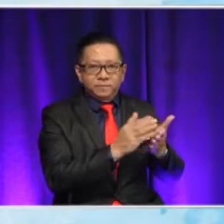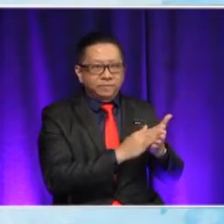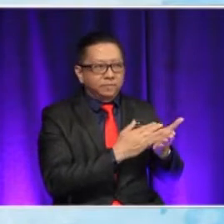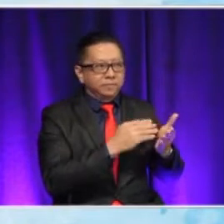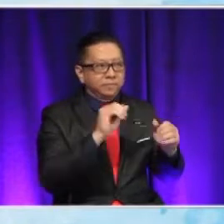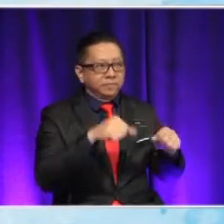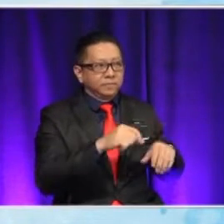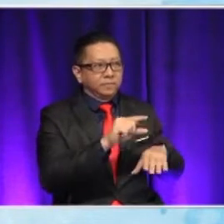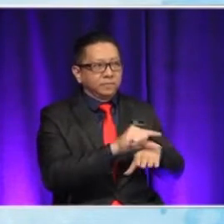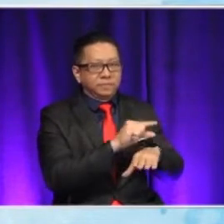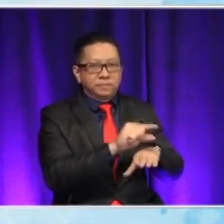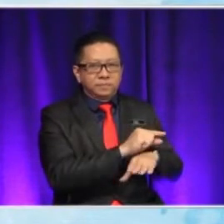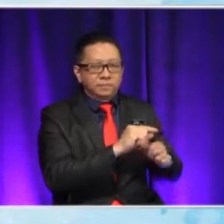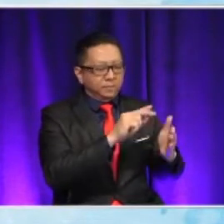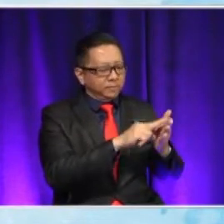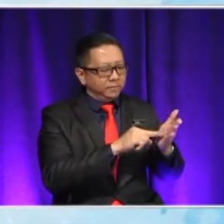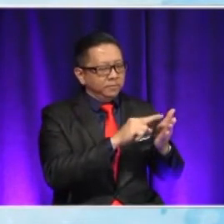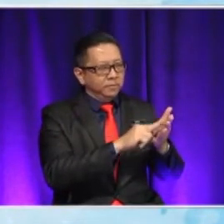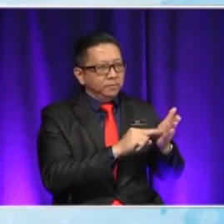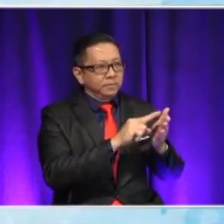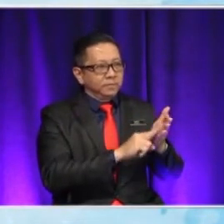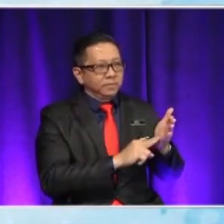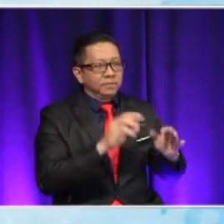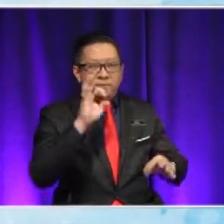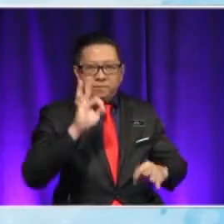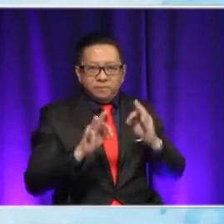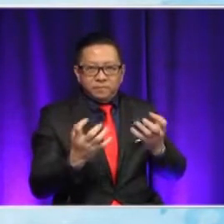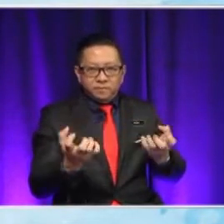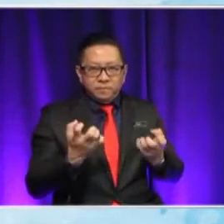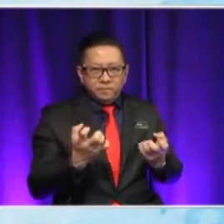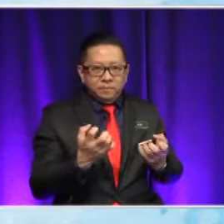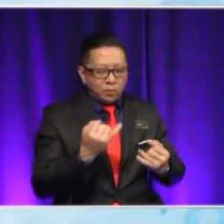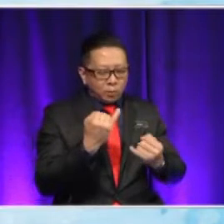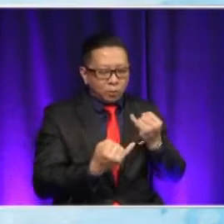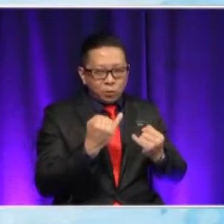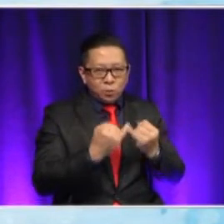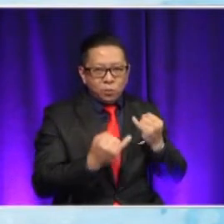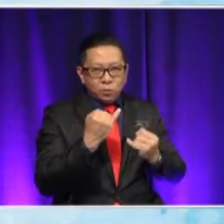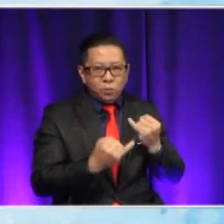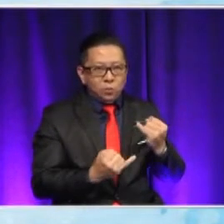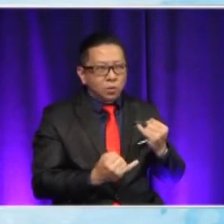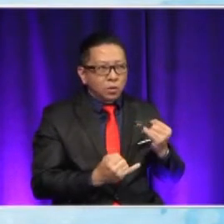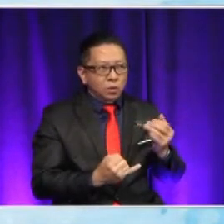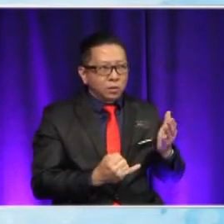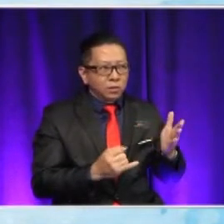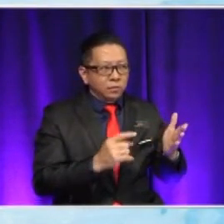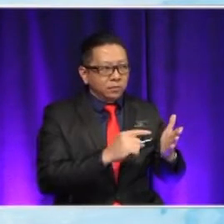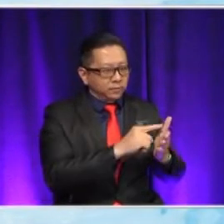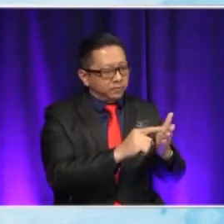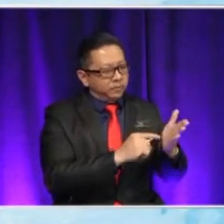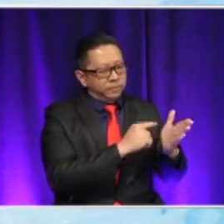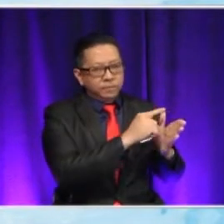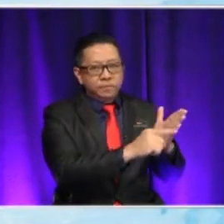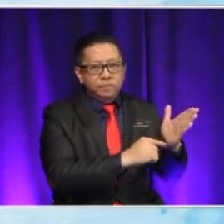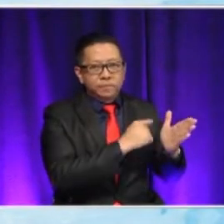gue nama cenit jadi cepat sikit ya kau memiliki tenang assistant yang aku sayang ujung-ujungnya kita ambil yang kita pusingkan arah bruxelles